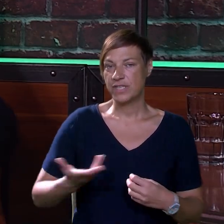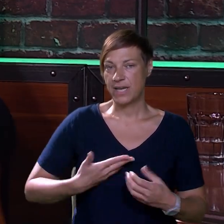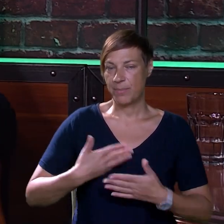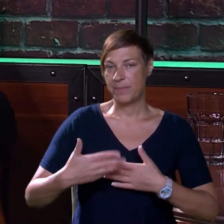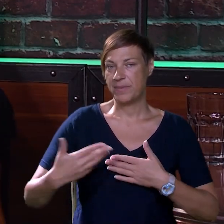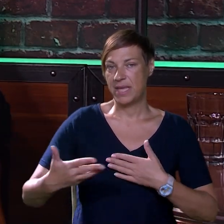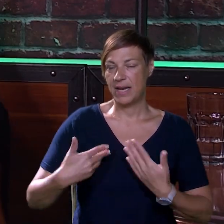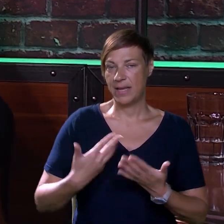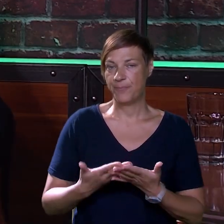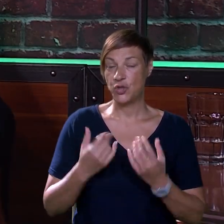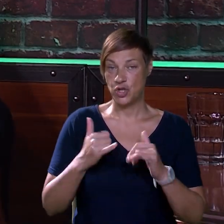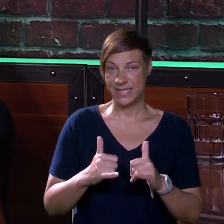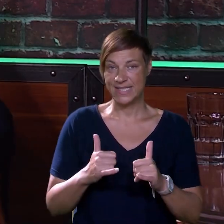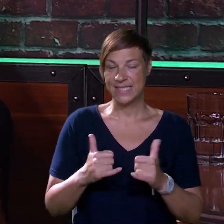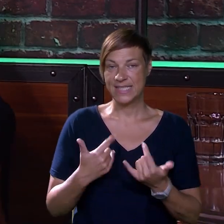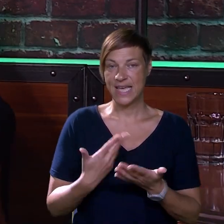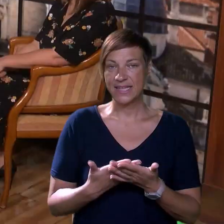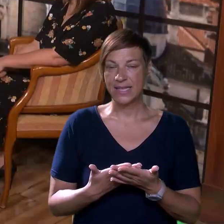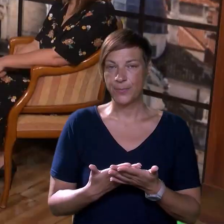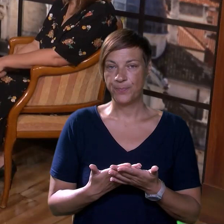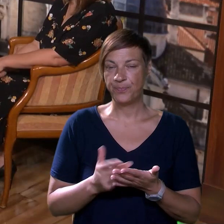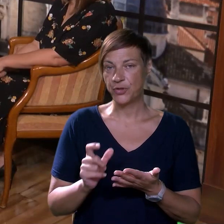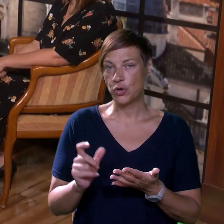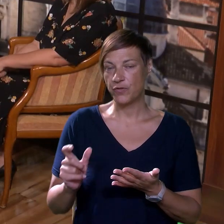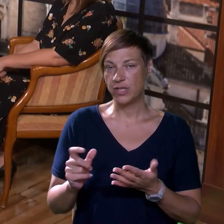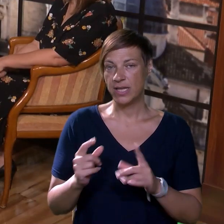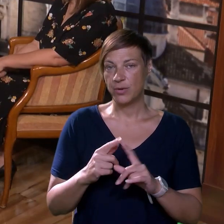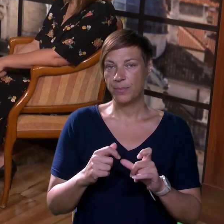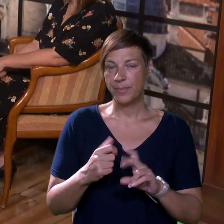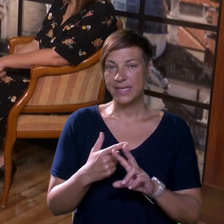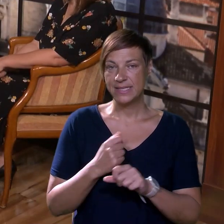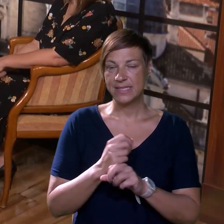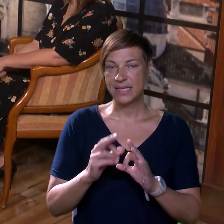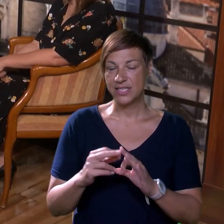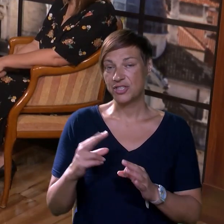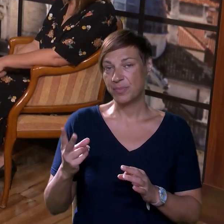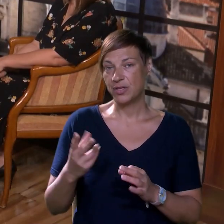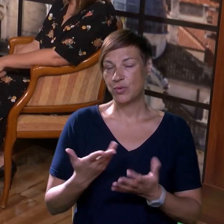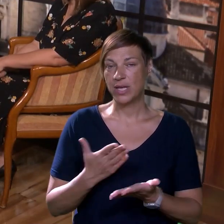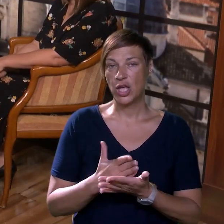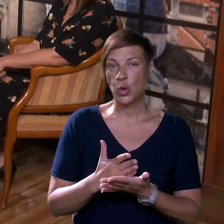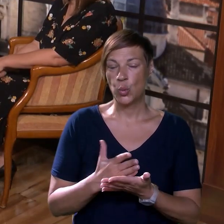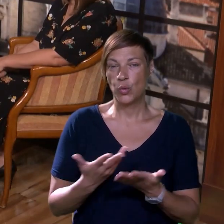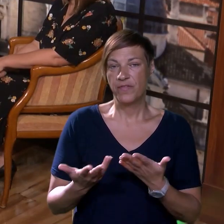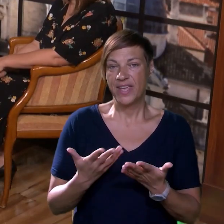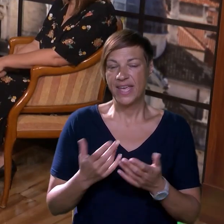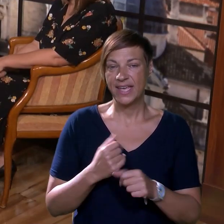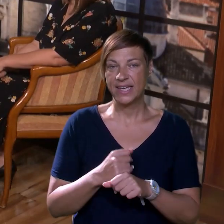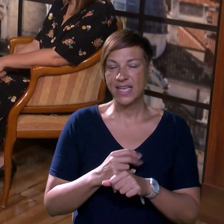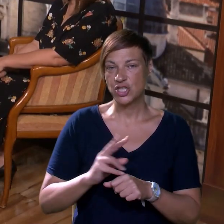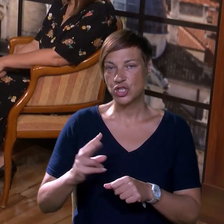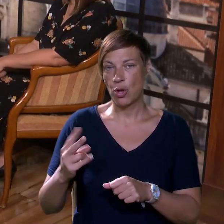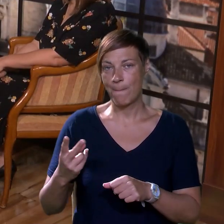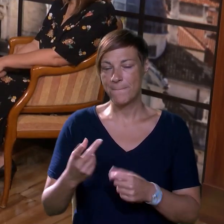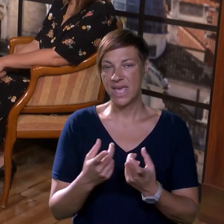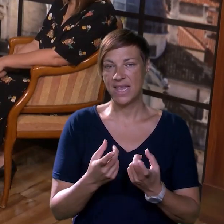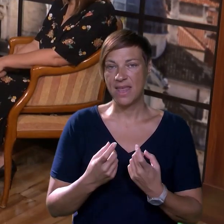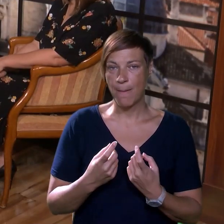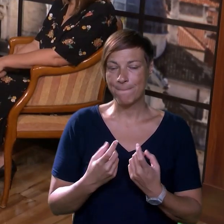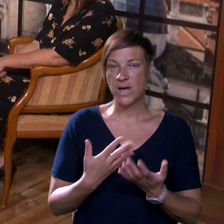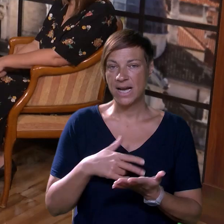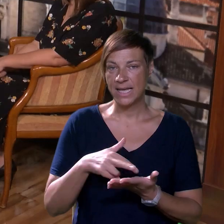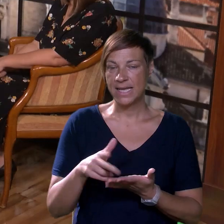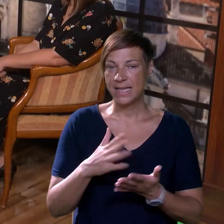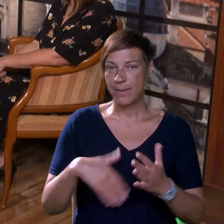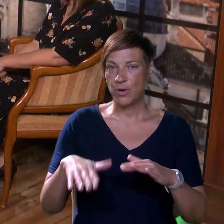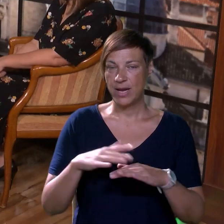tako dalje. To je sada. Znači, u ovom dijelu će pacinga biti ovi drugi, mi uvijek nešto mijenjamo, ali eto,